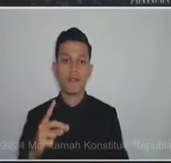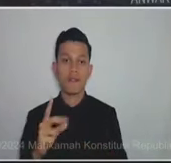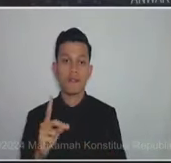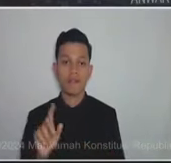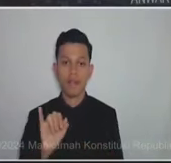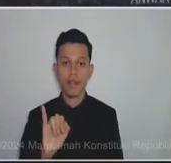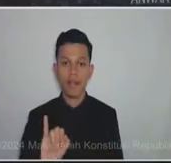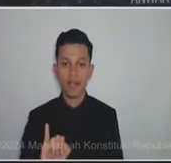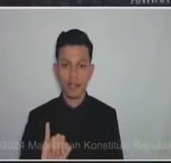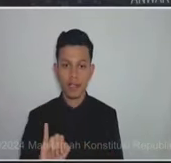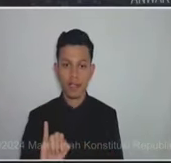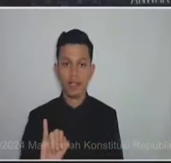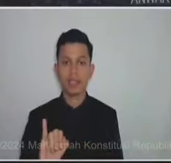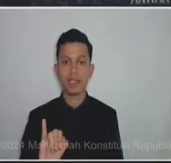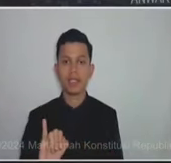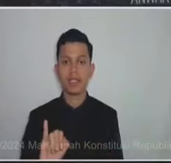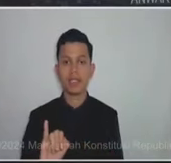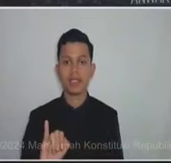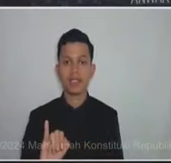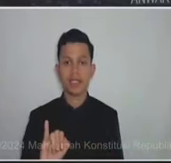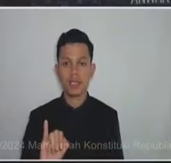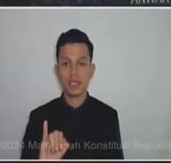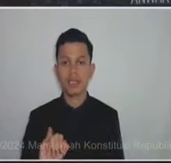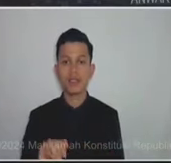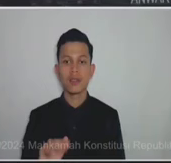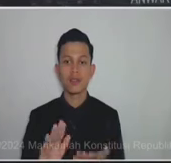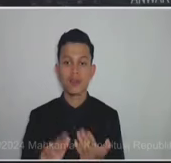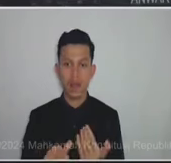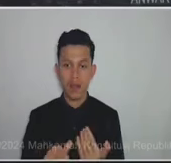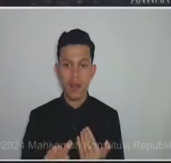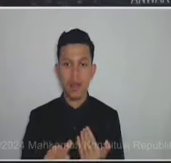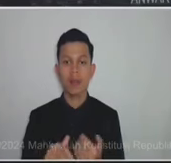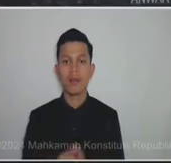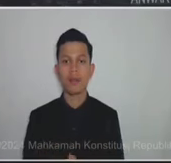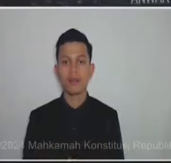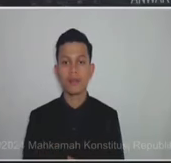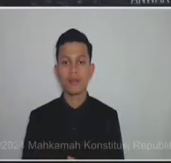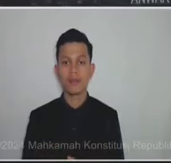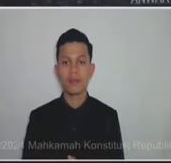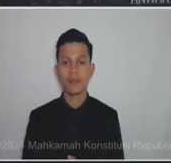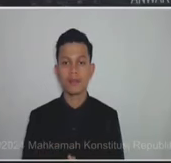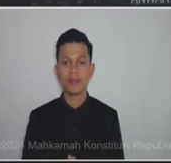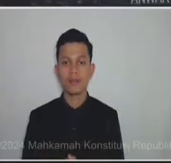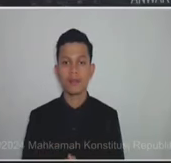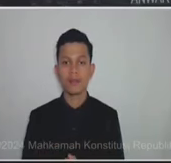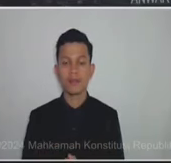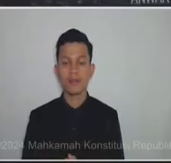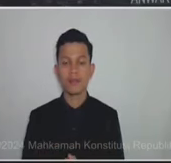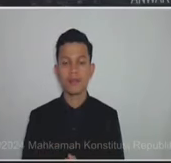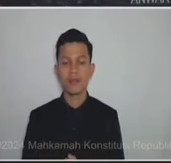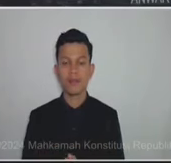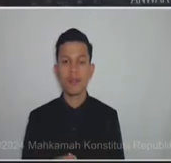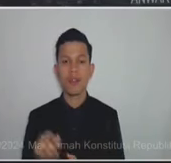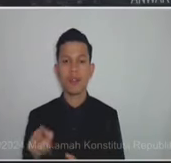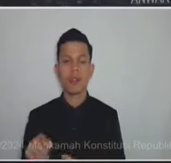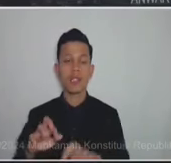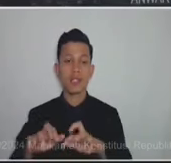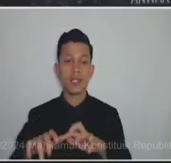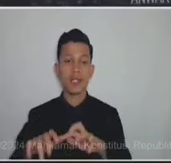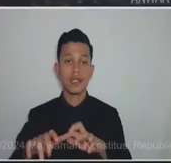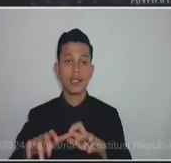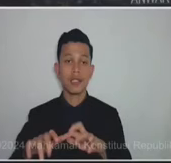muzarli kami ulangi mujarli ya S shh selaku sekretaris jenderal